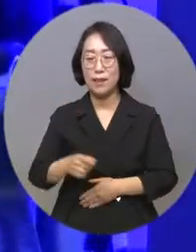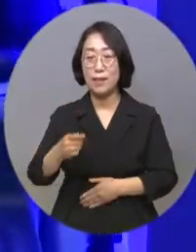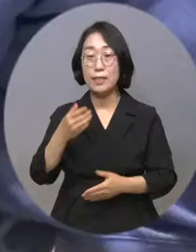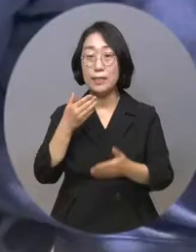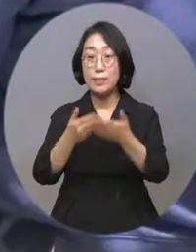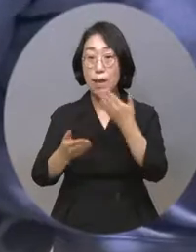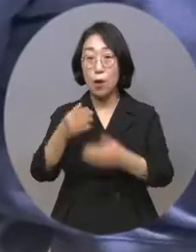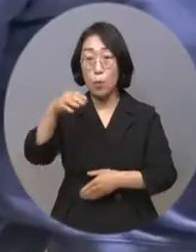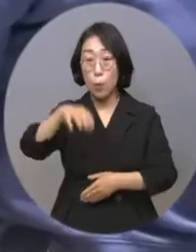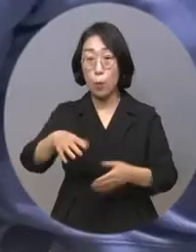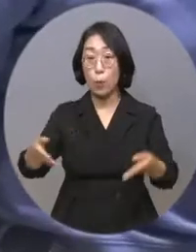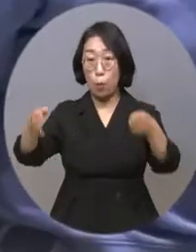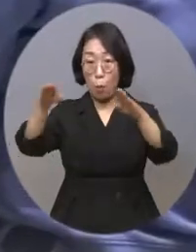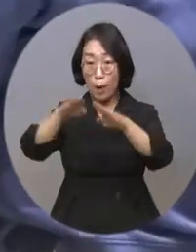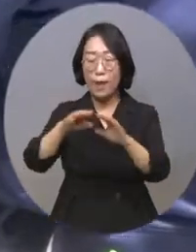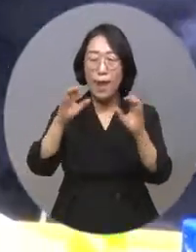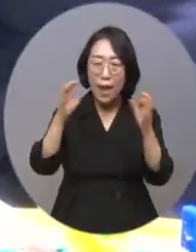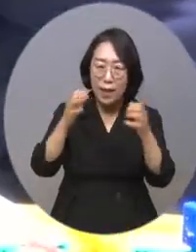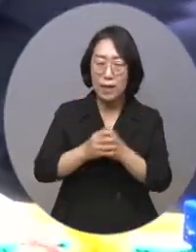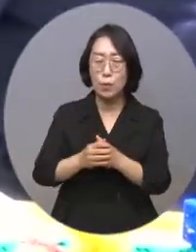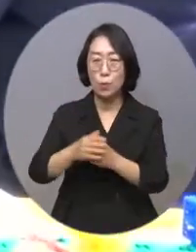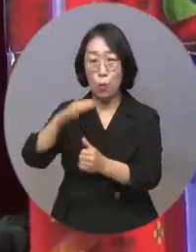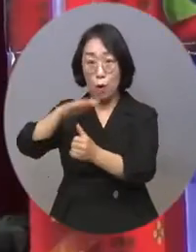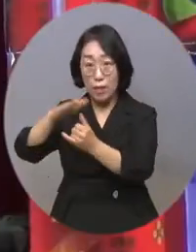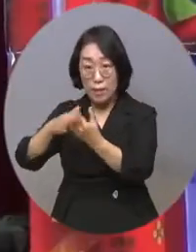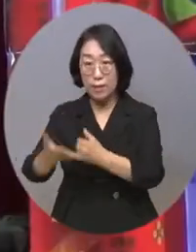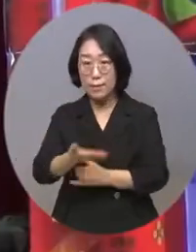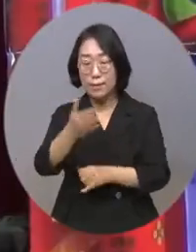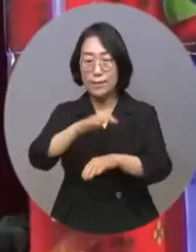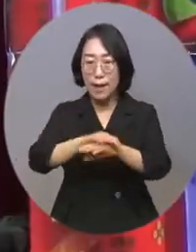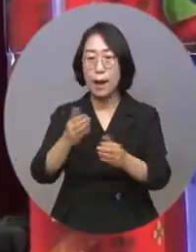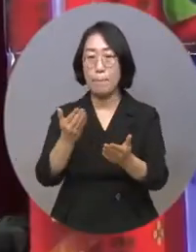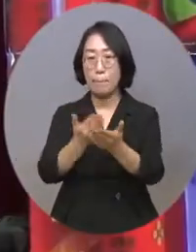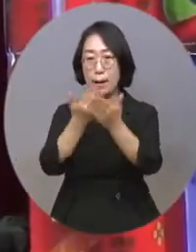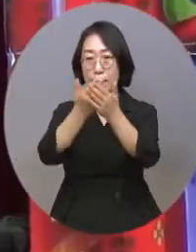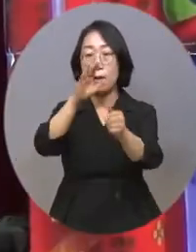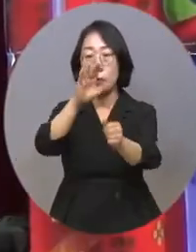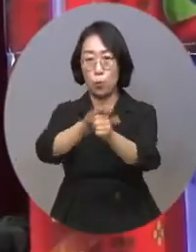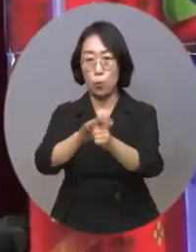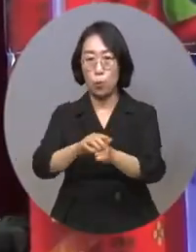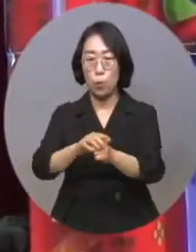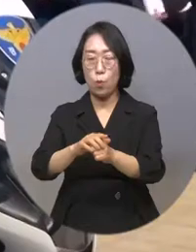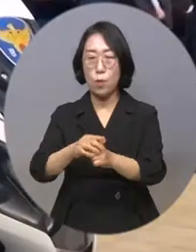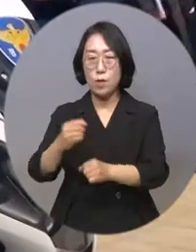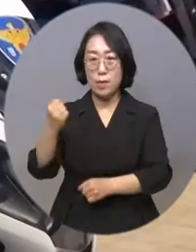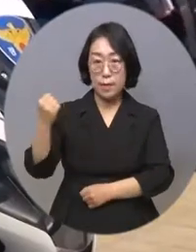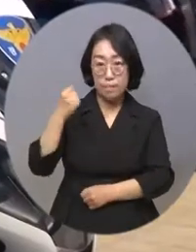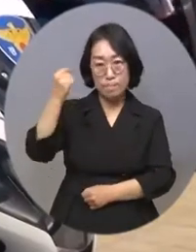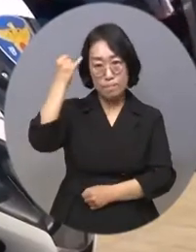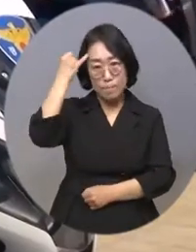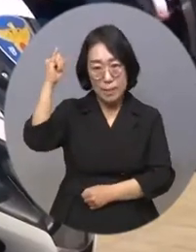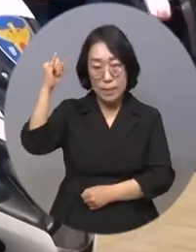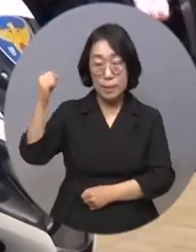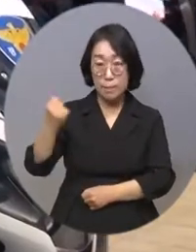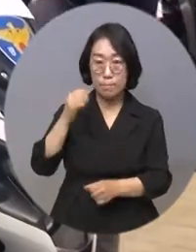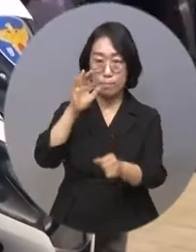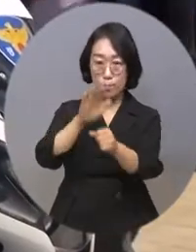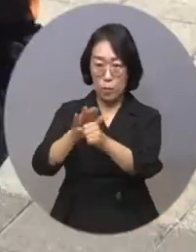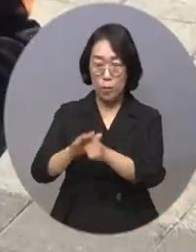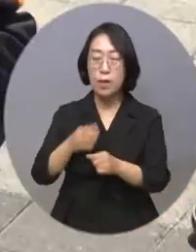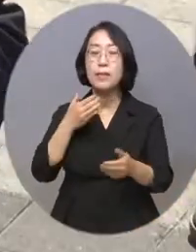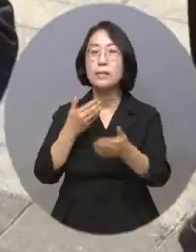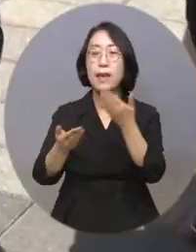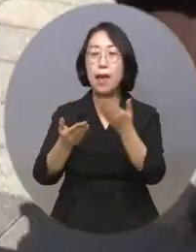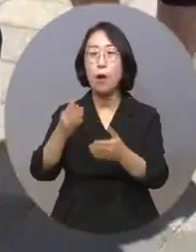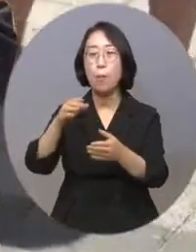창의체험관은 영유아 및 어린이의 건강한 성장과 발달을 돕고 상상력과 창의력을 증진시킬 수 있는